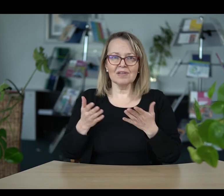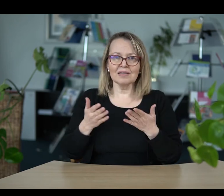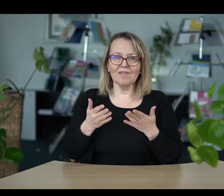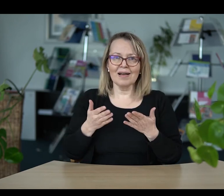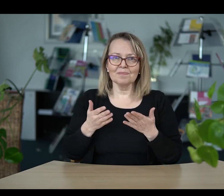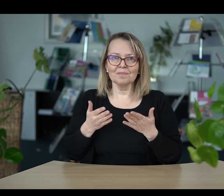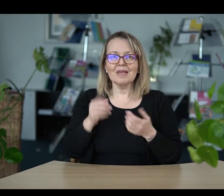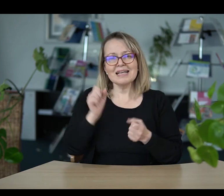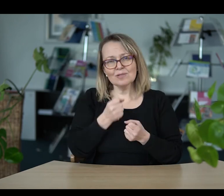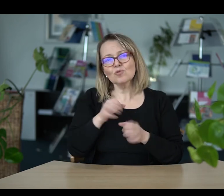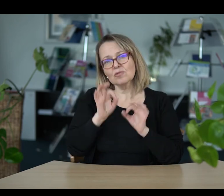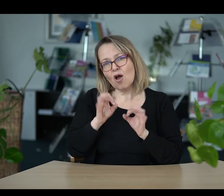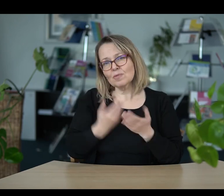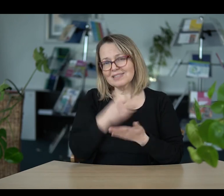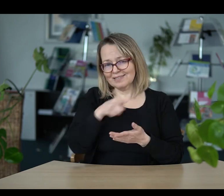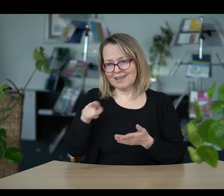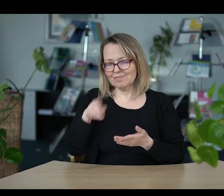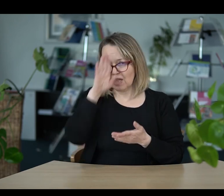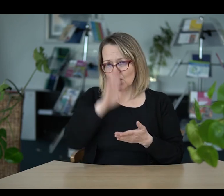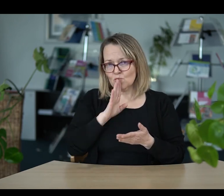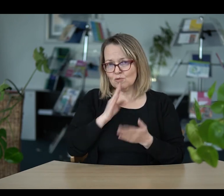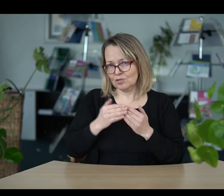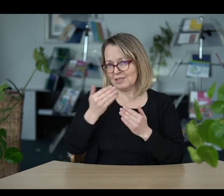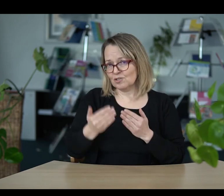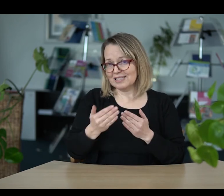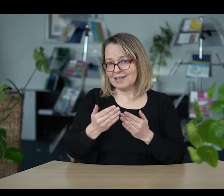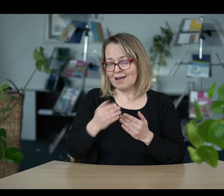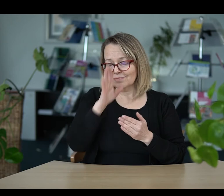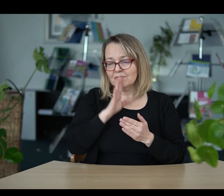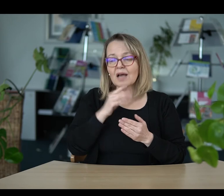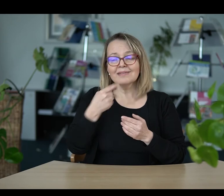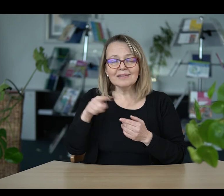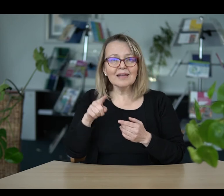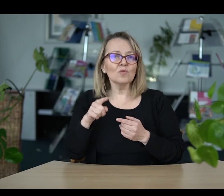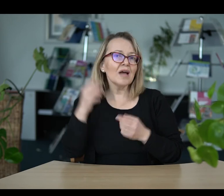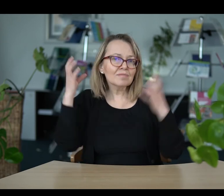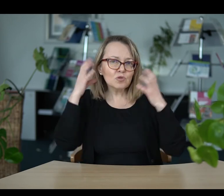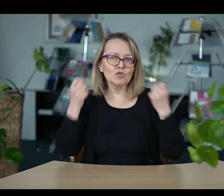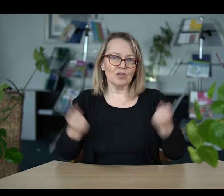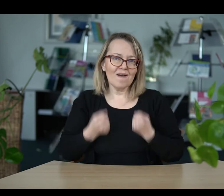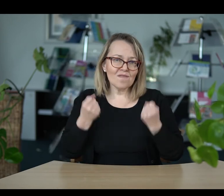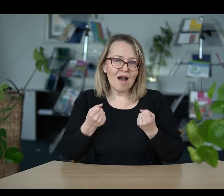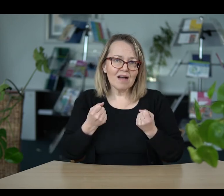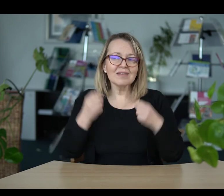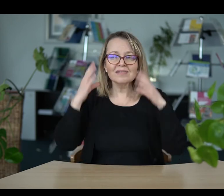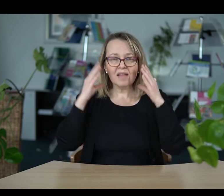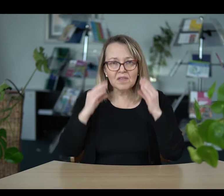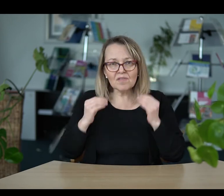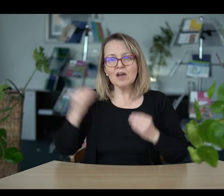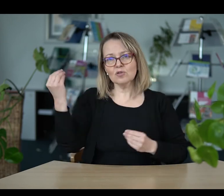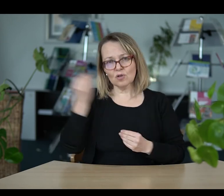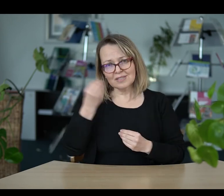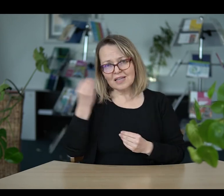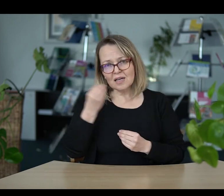aparat uporabljati, nastaviti. Za te kasneje oglušele je dobro, da